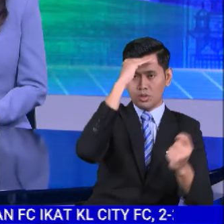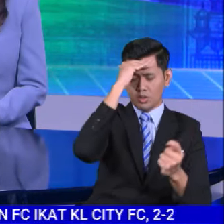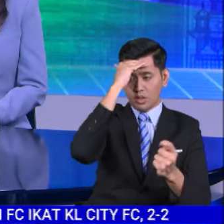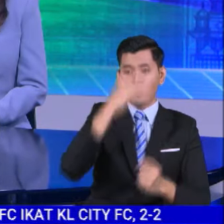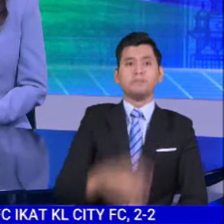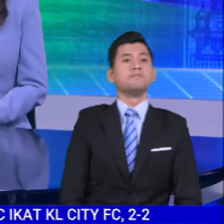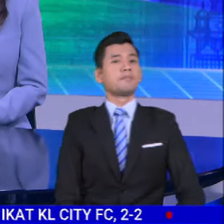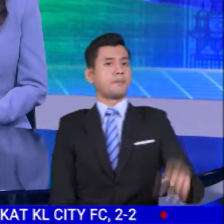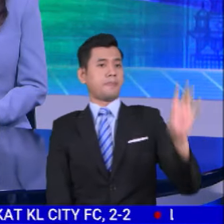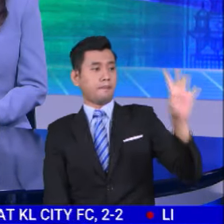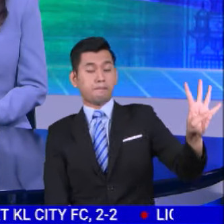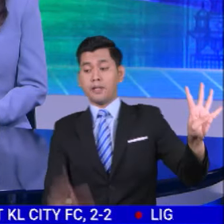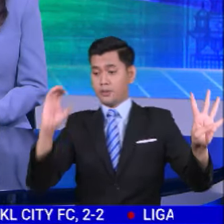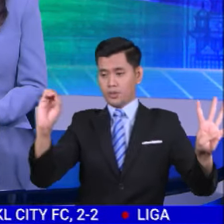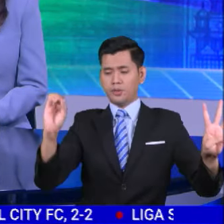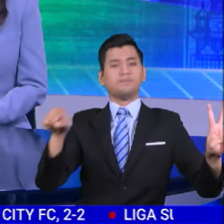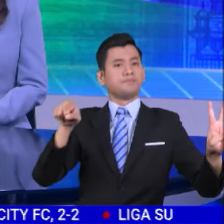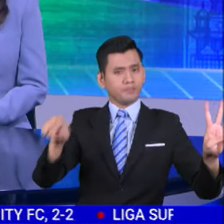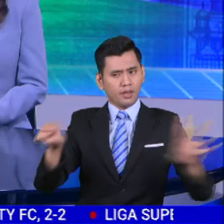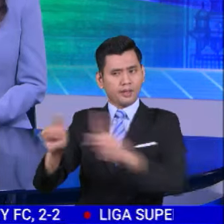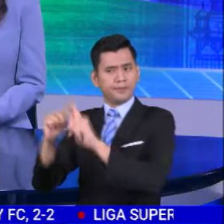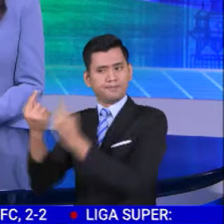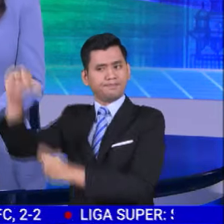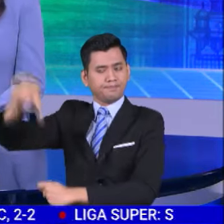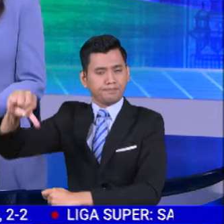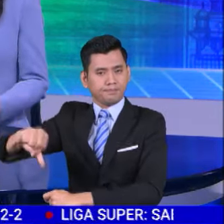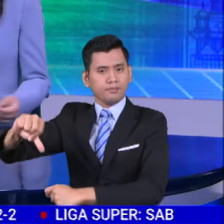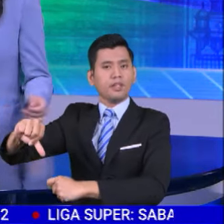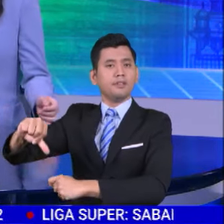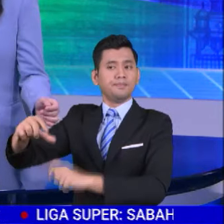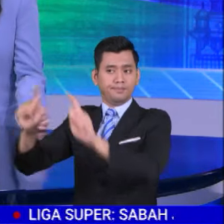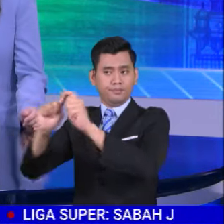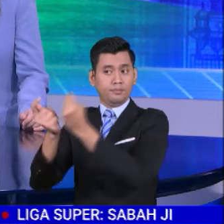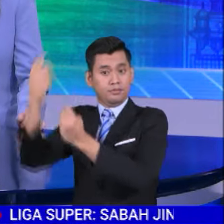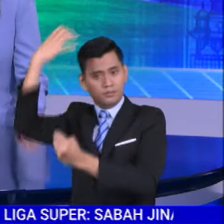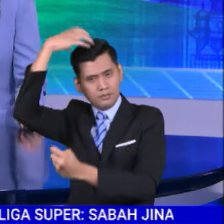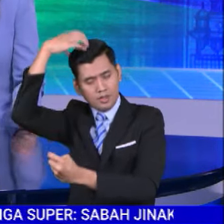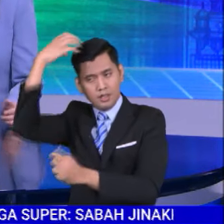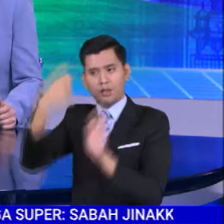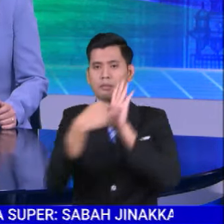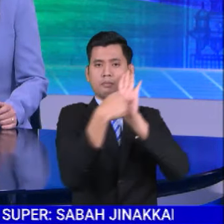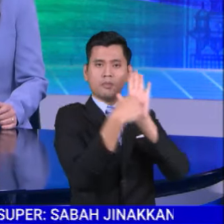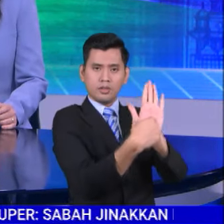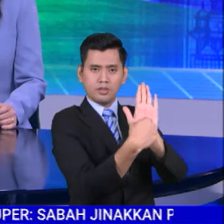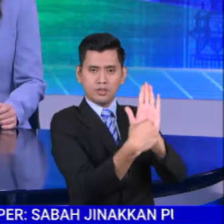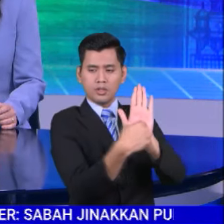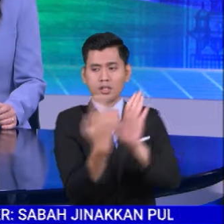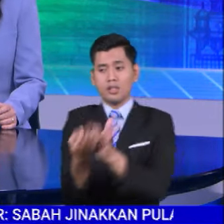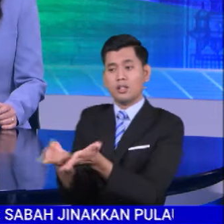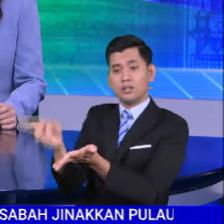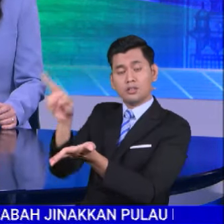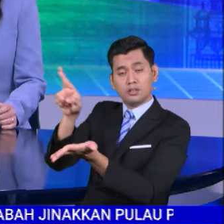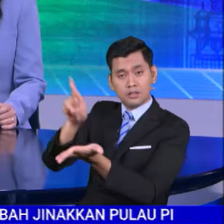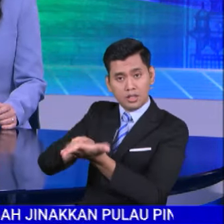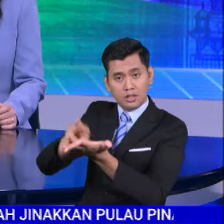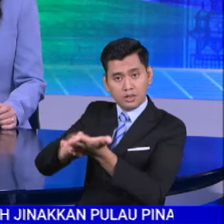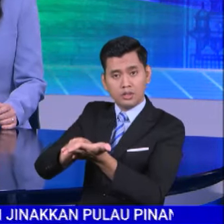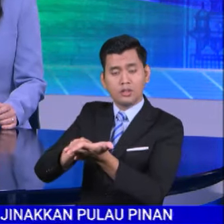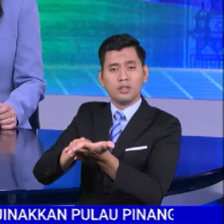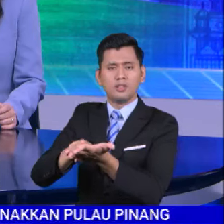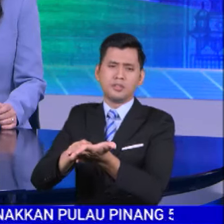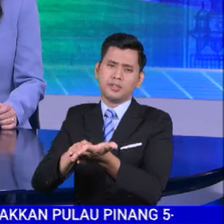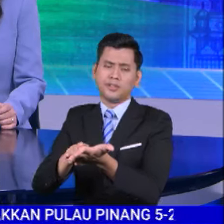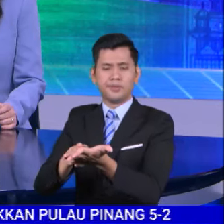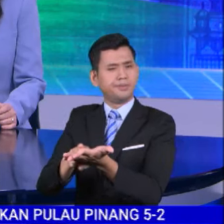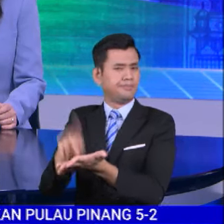kepada juara 9 kali itu dihadapan penyokong sendiri semalam ia kekalahan itu menyaksikan record kebal mereka di bawah kendalian ton Cheng